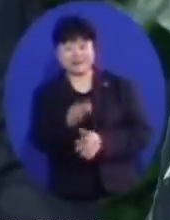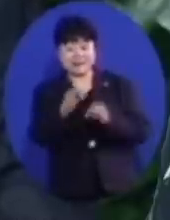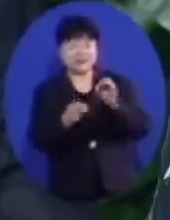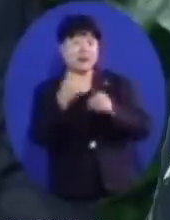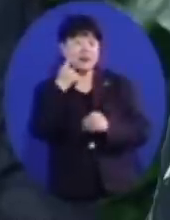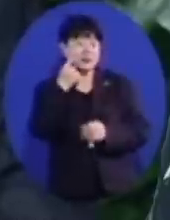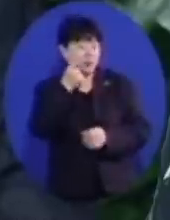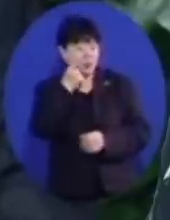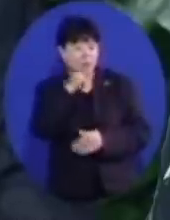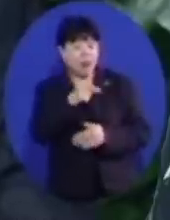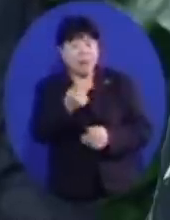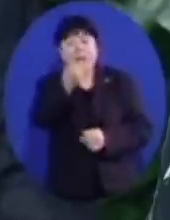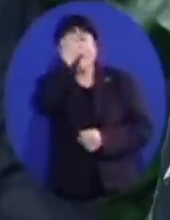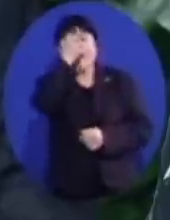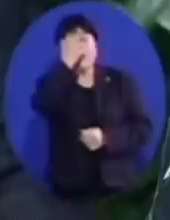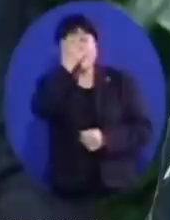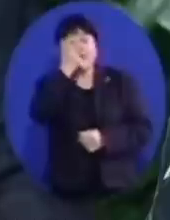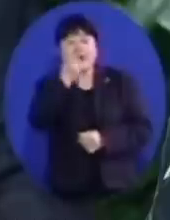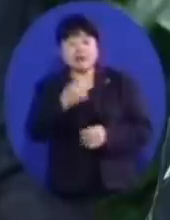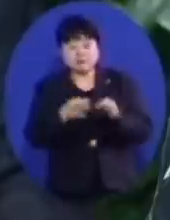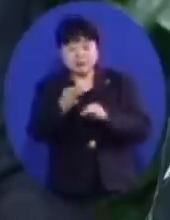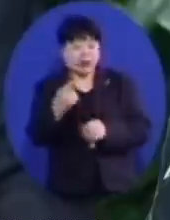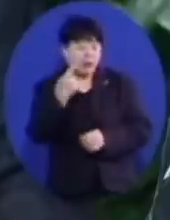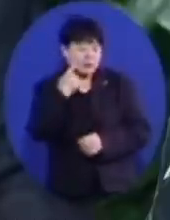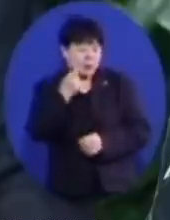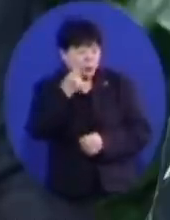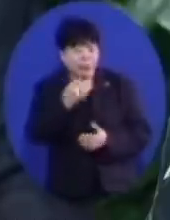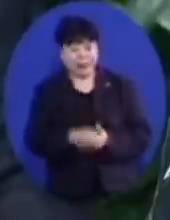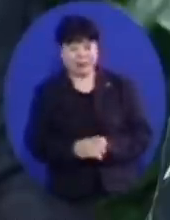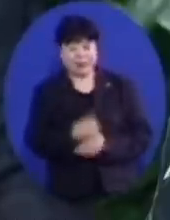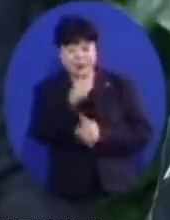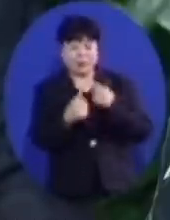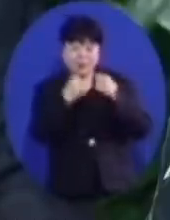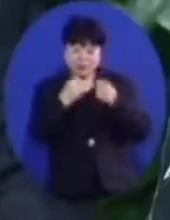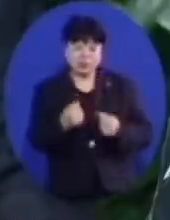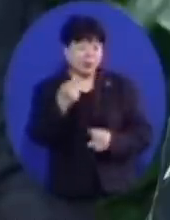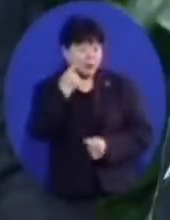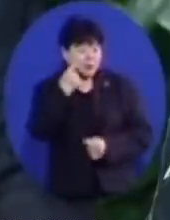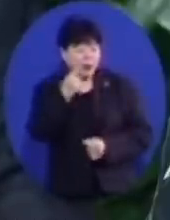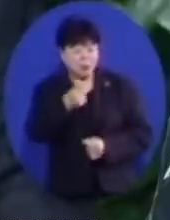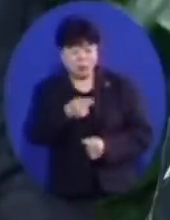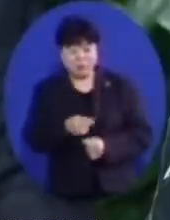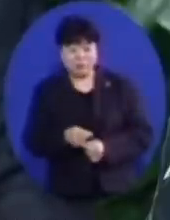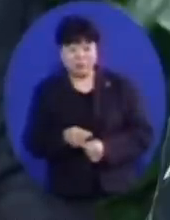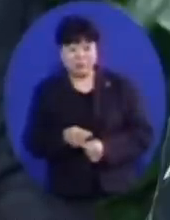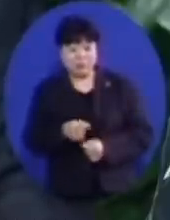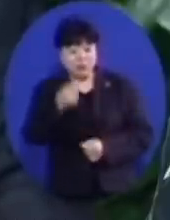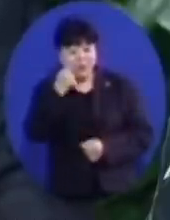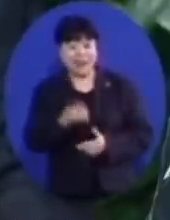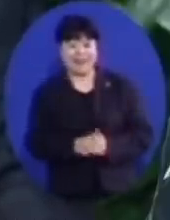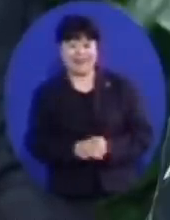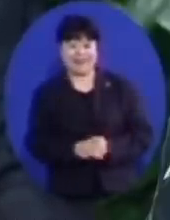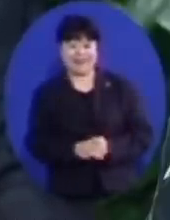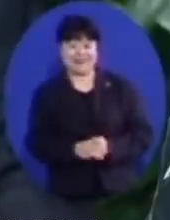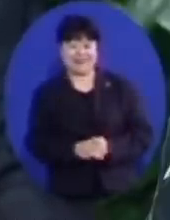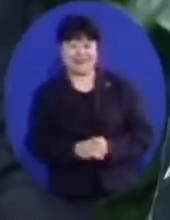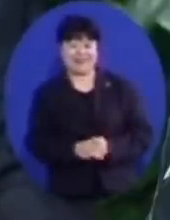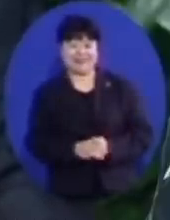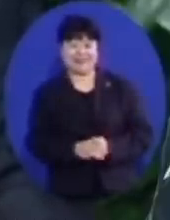내 마음에 하나님이 계셔서 도저히 거짓말을 하고 살 수가 없고